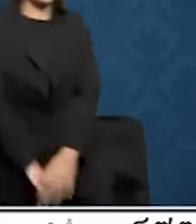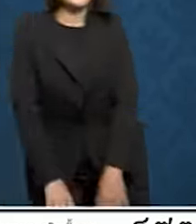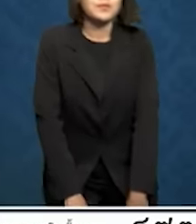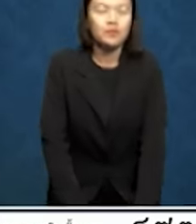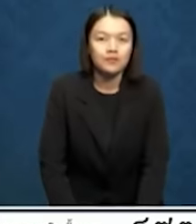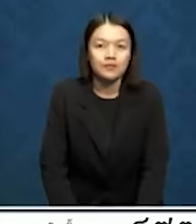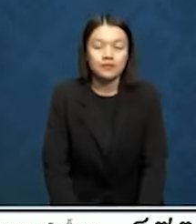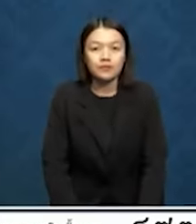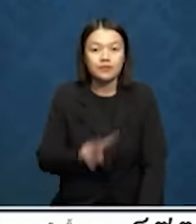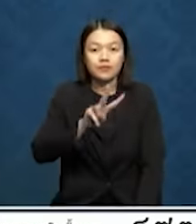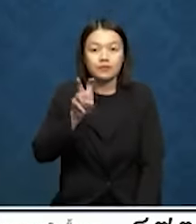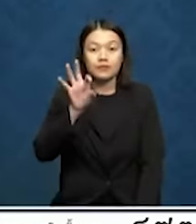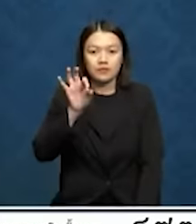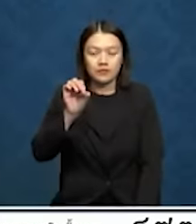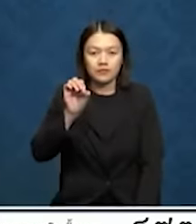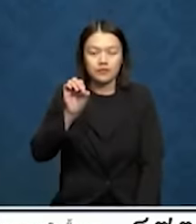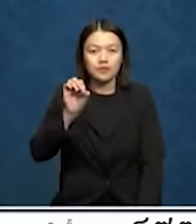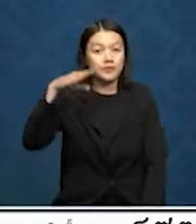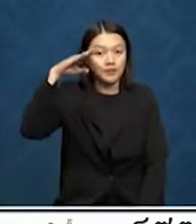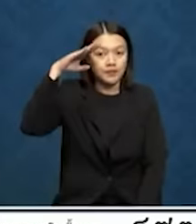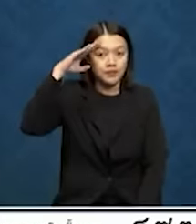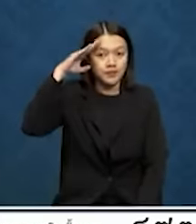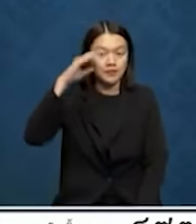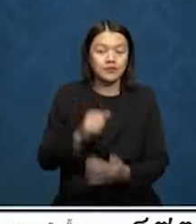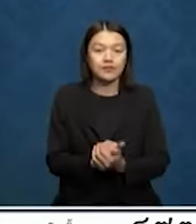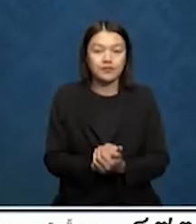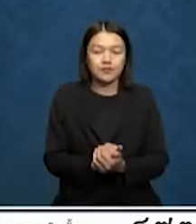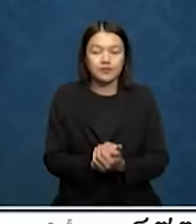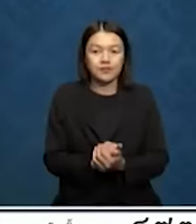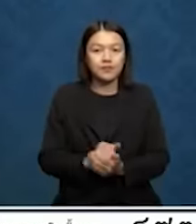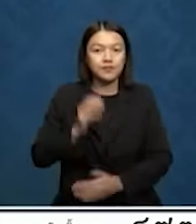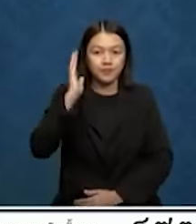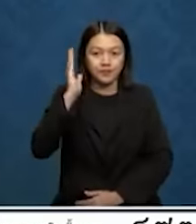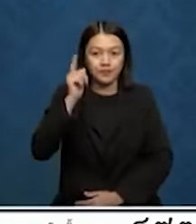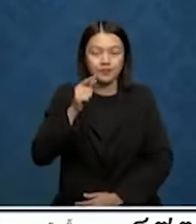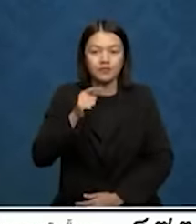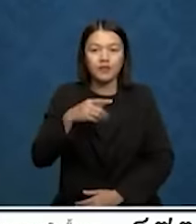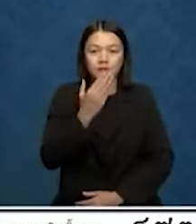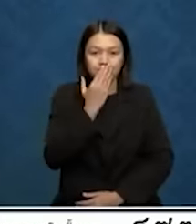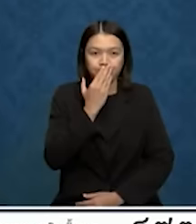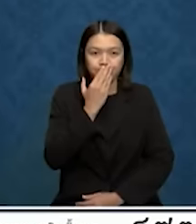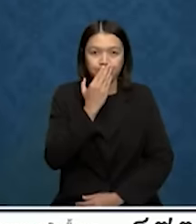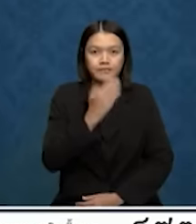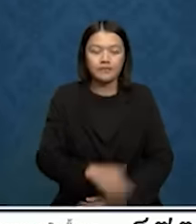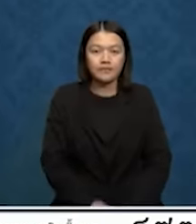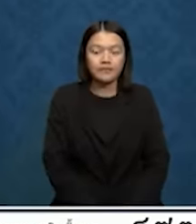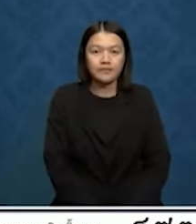291ว่าที่ร้อยโทยุทธการรัตนมาศ งดดอกเสียงครับ